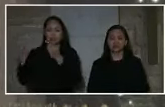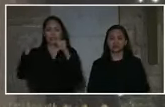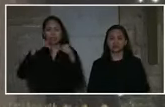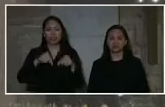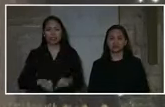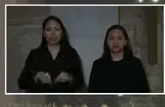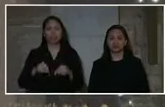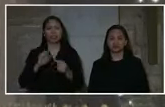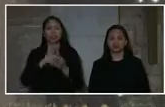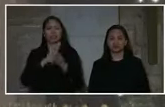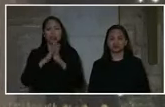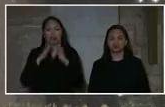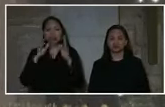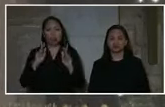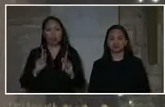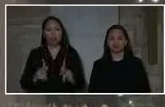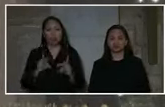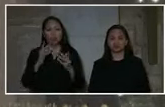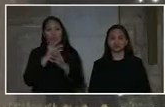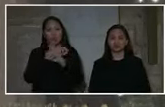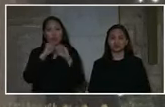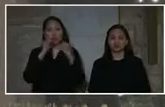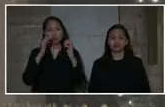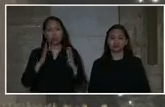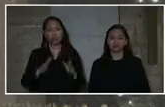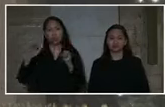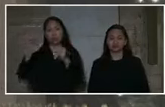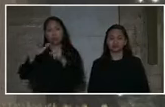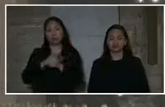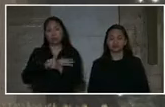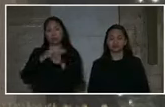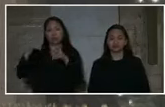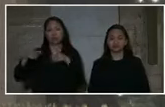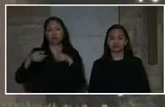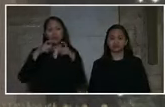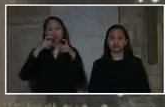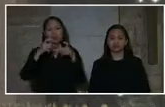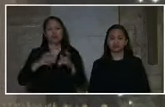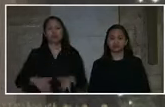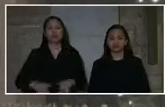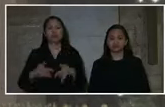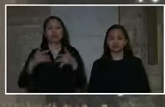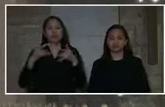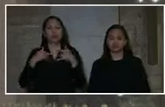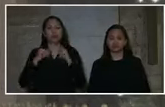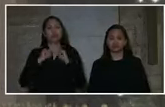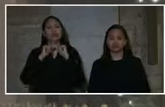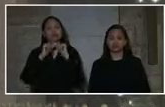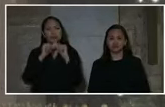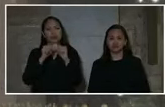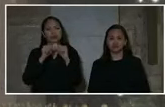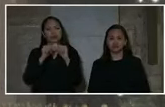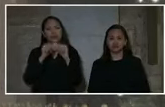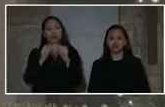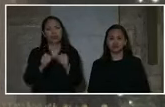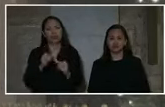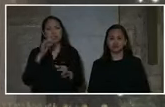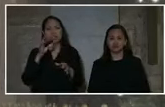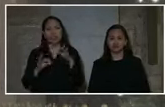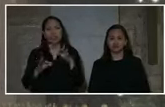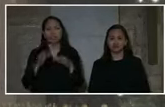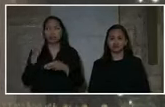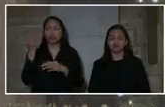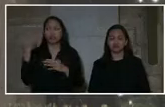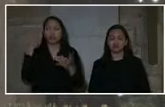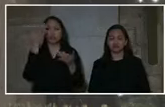taong manunubos, ay puspusinawa niya ng gantimpalang buhay na di matatapos kapag siya'y